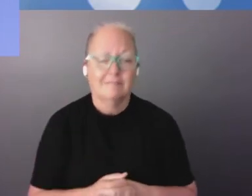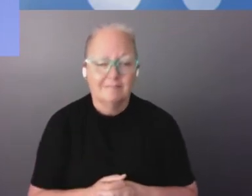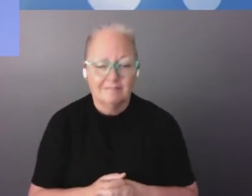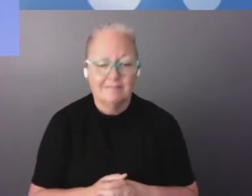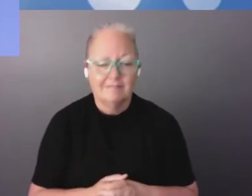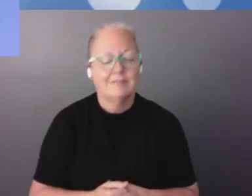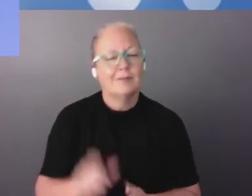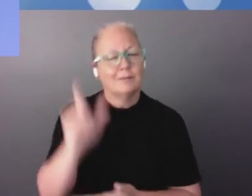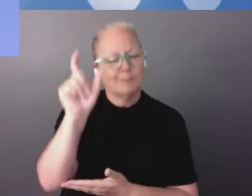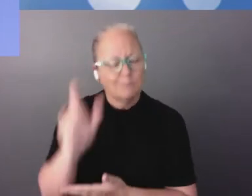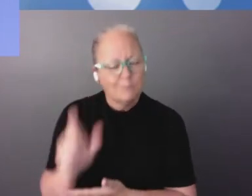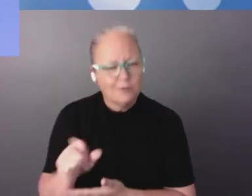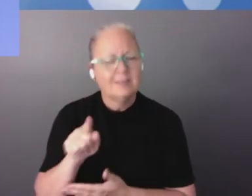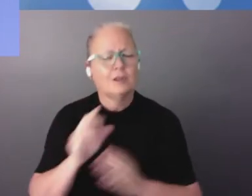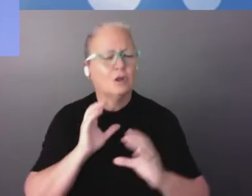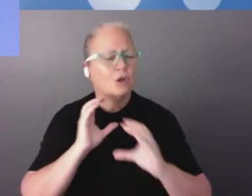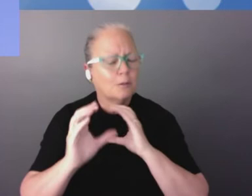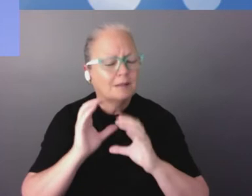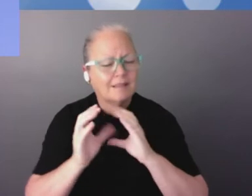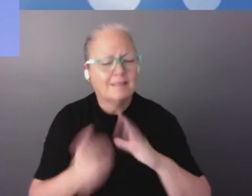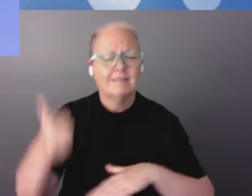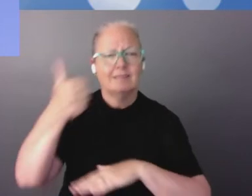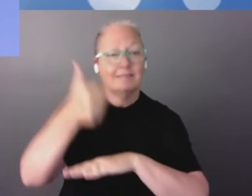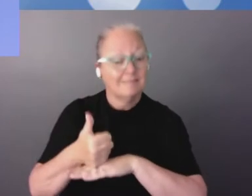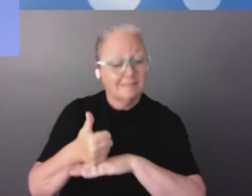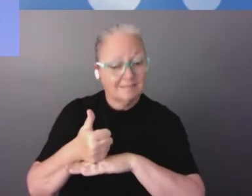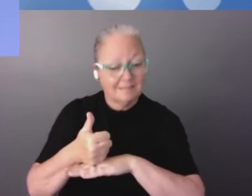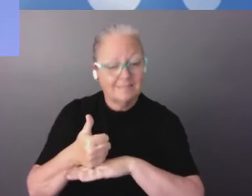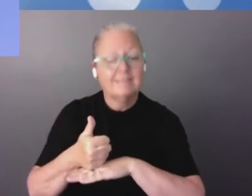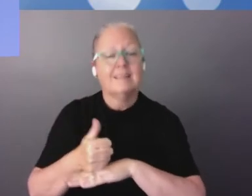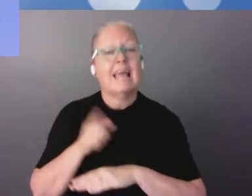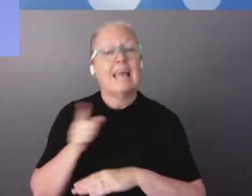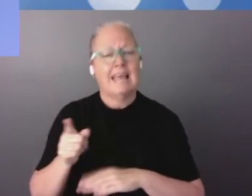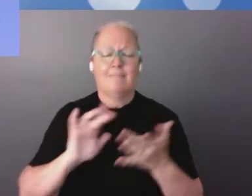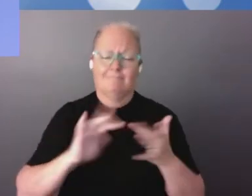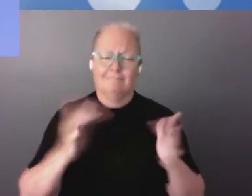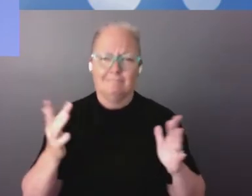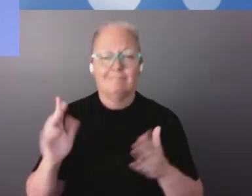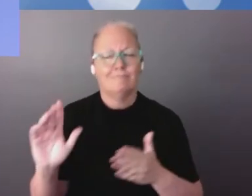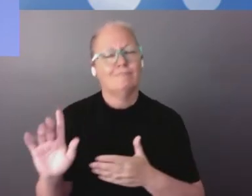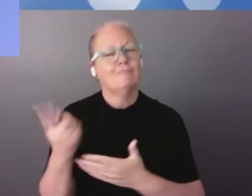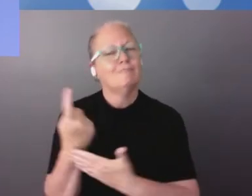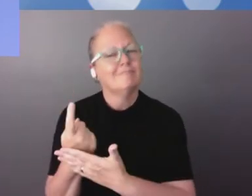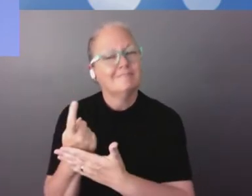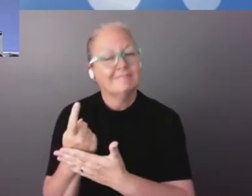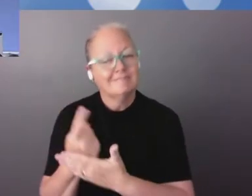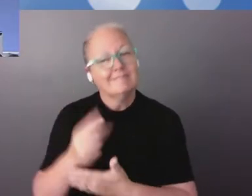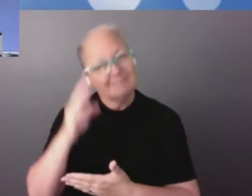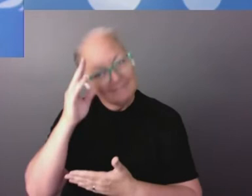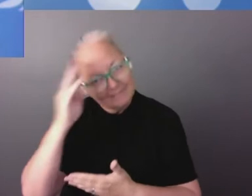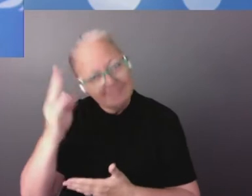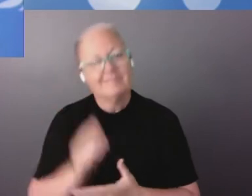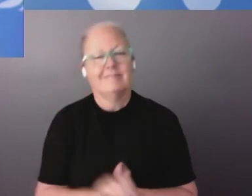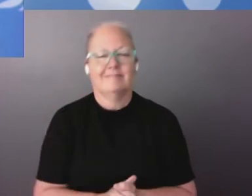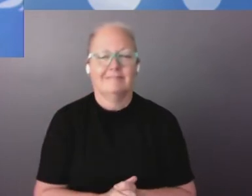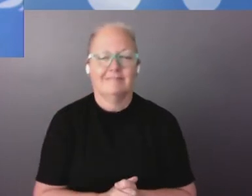للكلمات الافتتاحية لمختلف أصحاب المصلحة ومجموعة المصلحة. معنا أونلاين السيدة